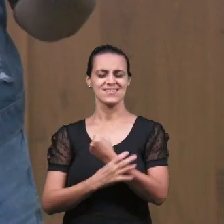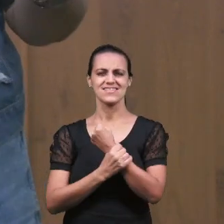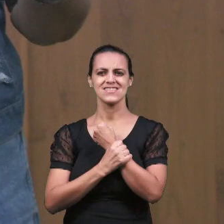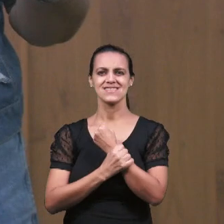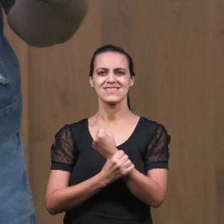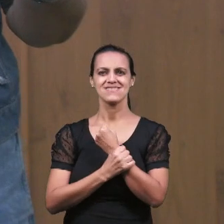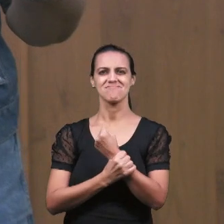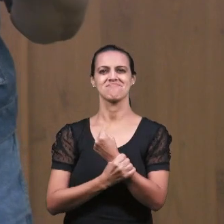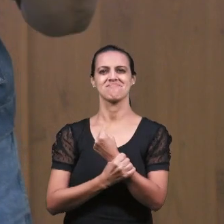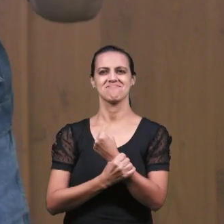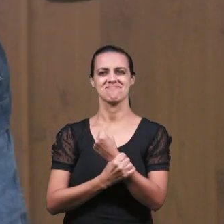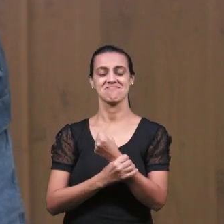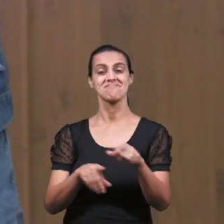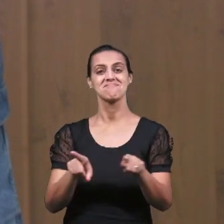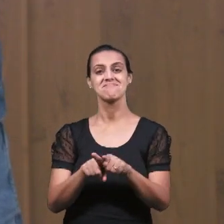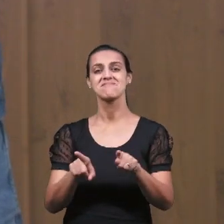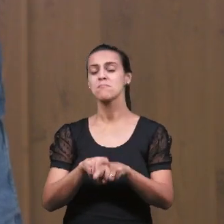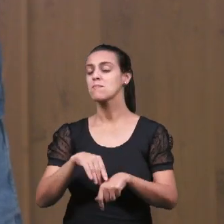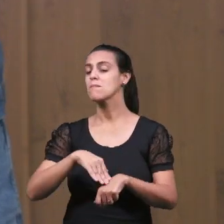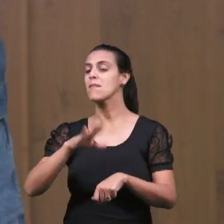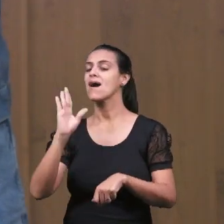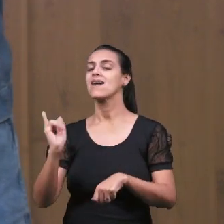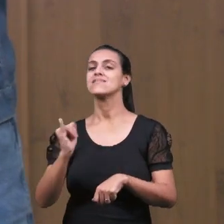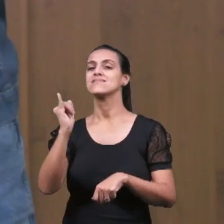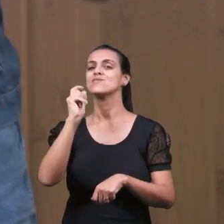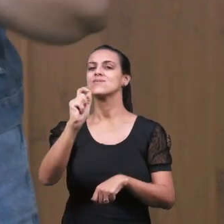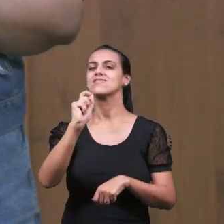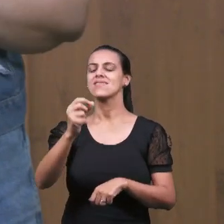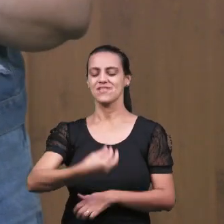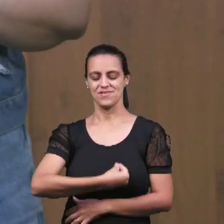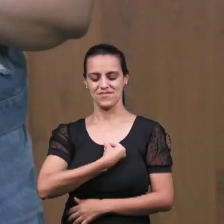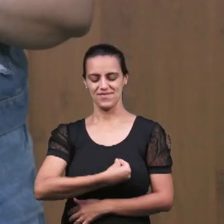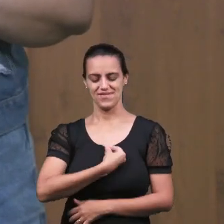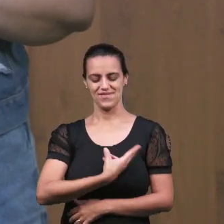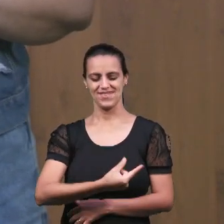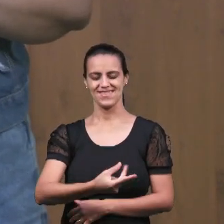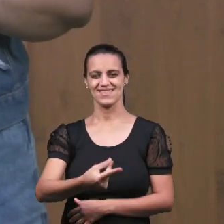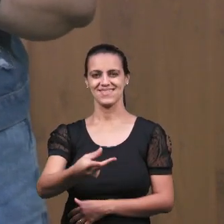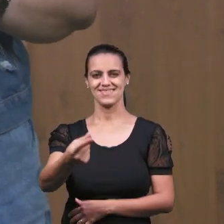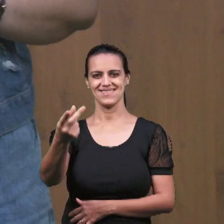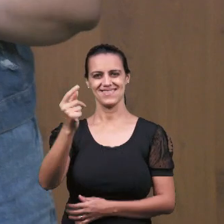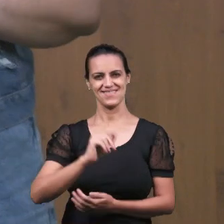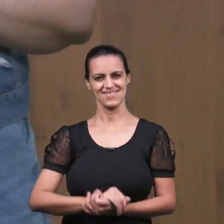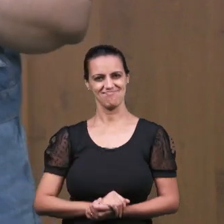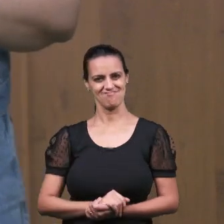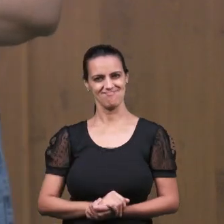mystère. Il va comprendre que Jésus est le seul qui peut donner la paix,